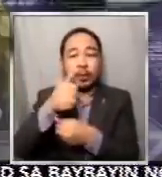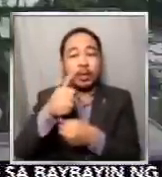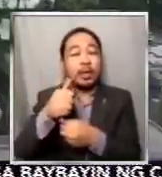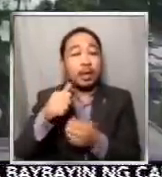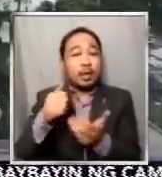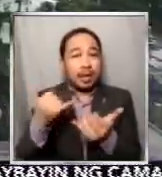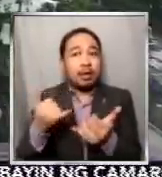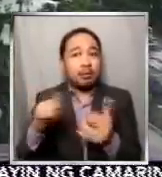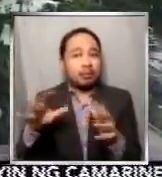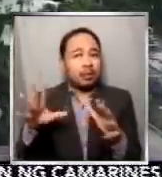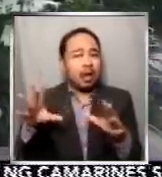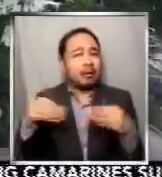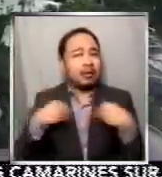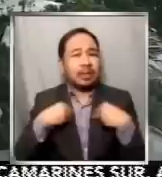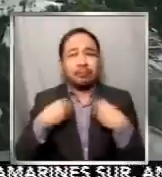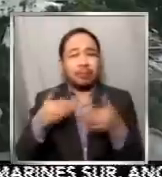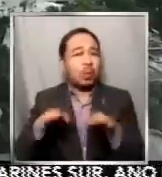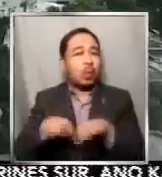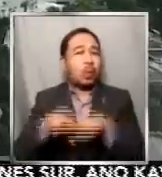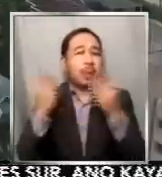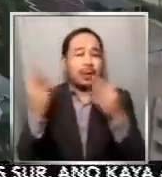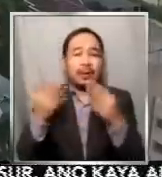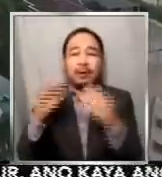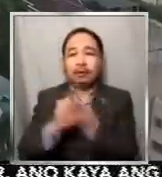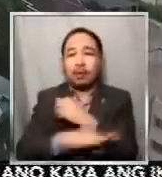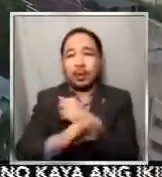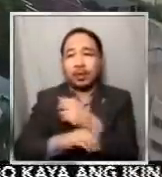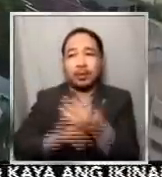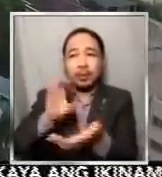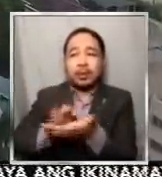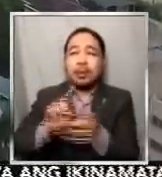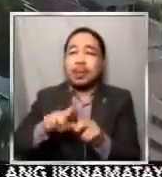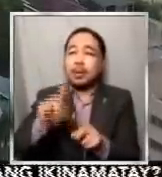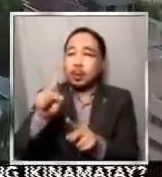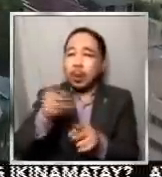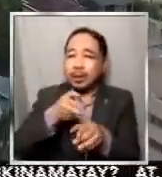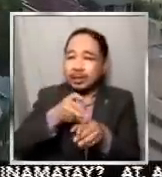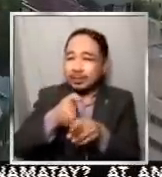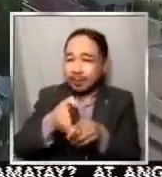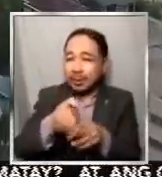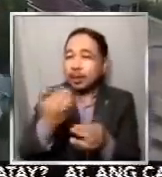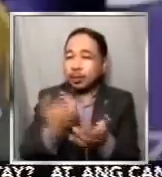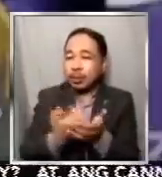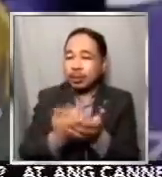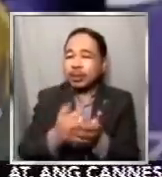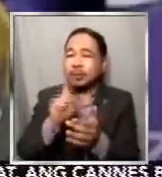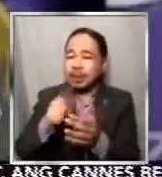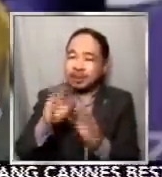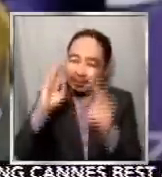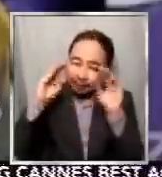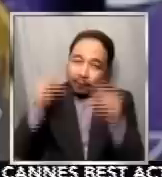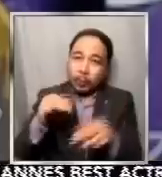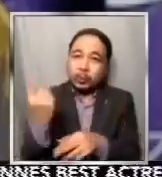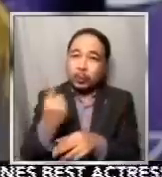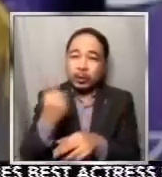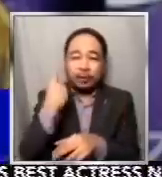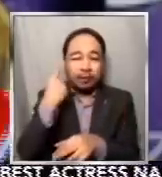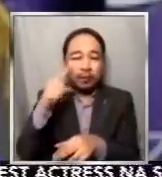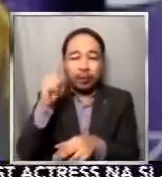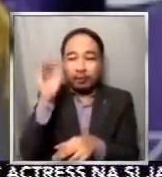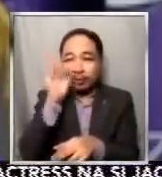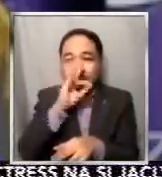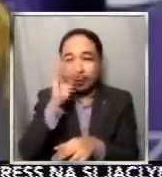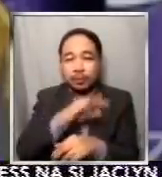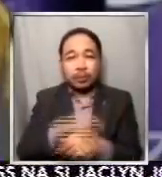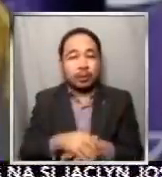ownership, pero may isang aspeto raw ng ekonomiya na dapat manatiling para sa Pilipino lamang. We must open it up as wide